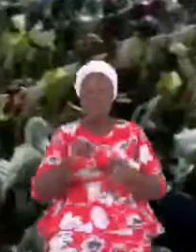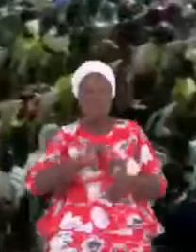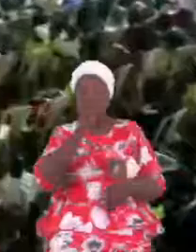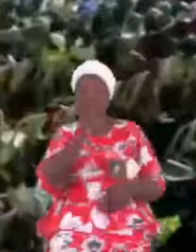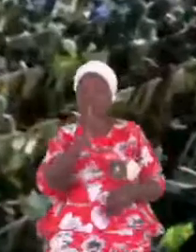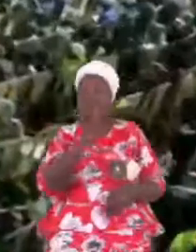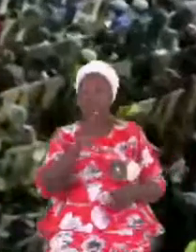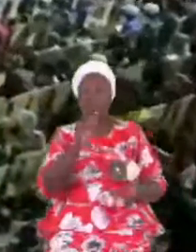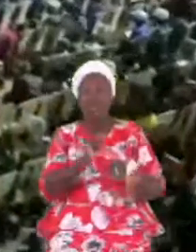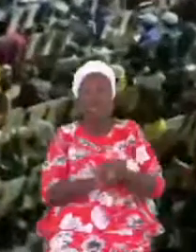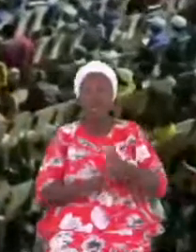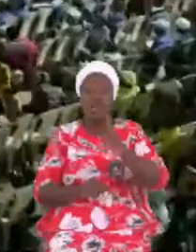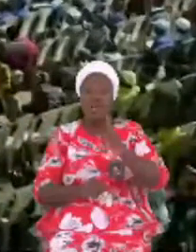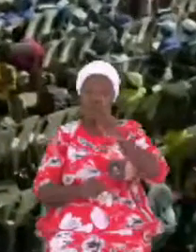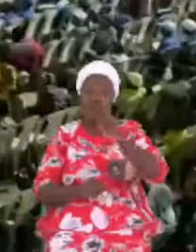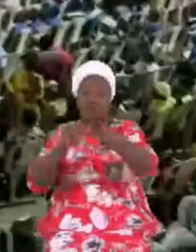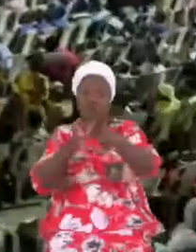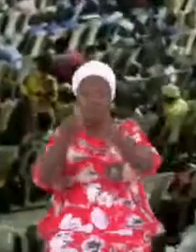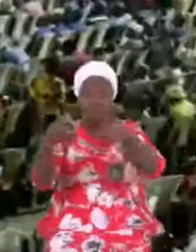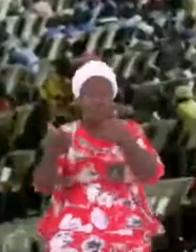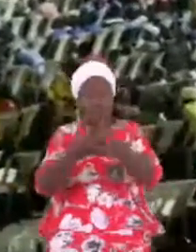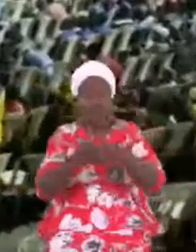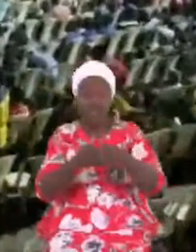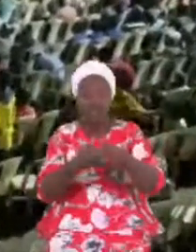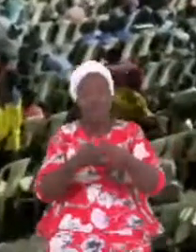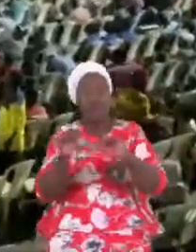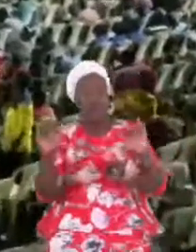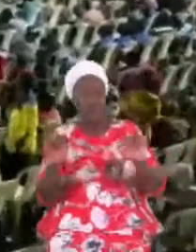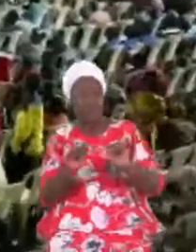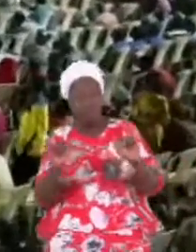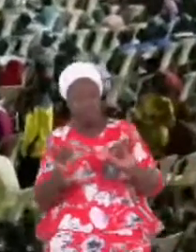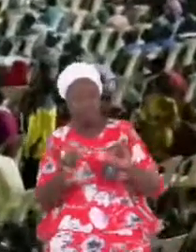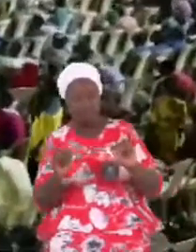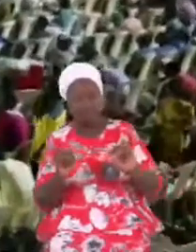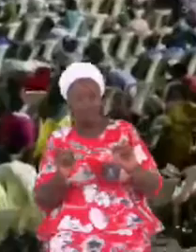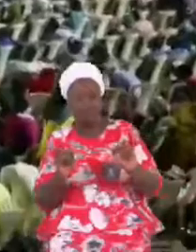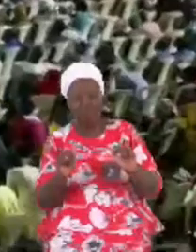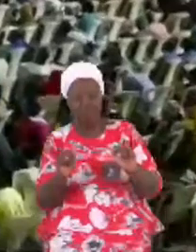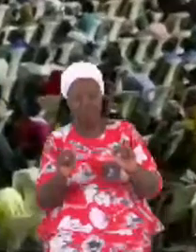sûr que tu ne repartiras pas le même.